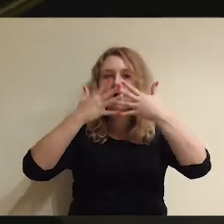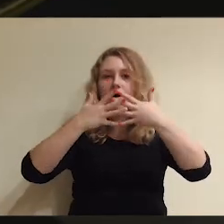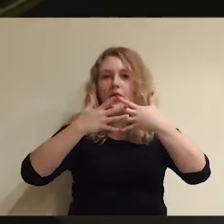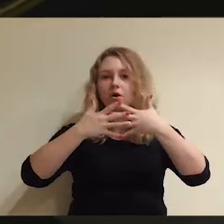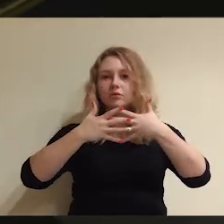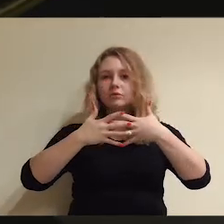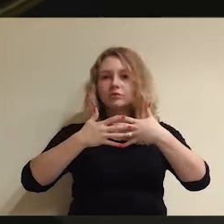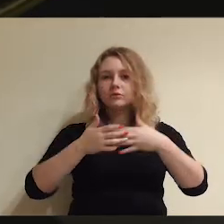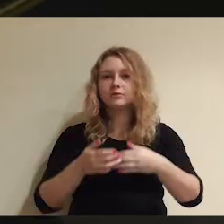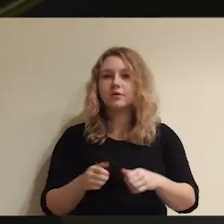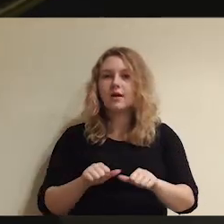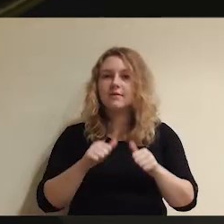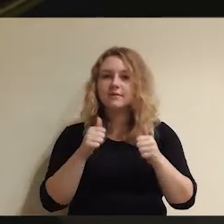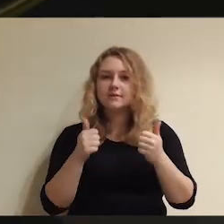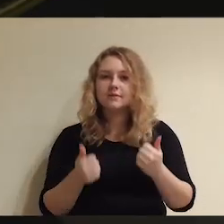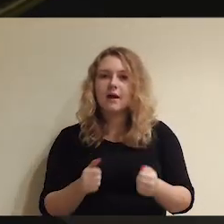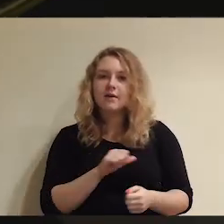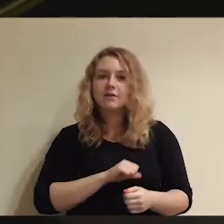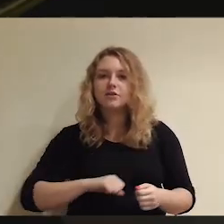Zapada noc.